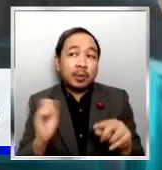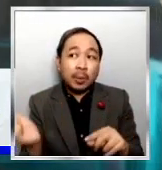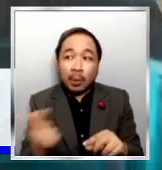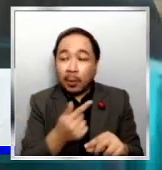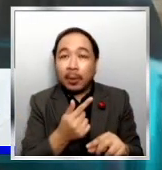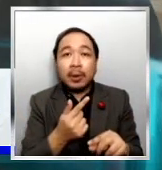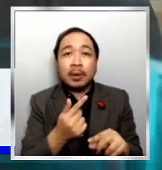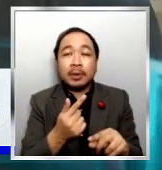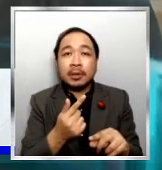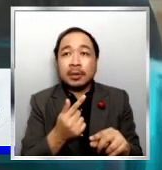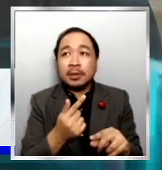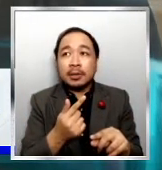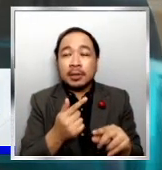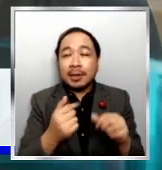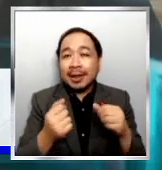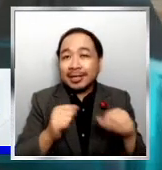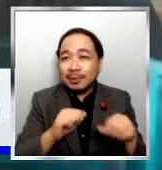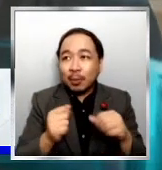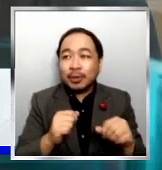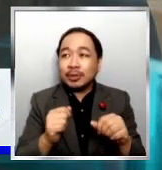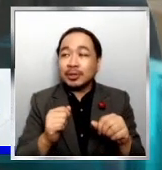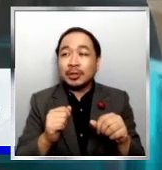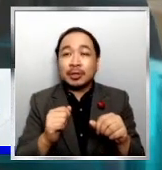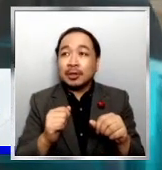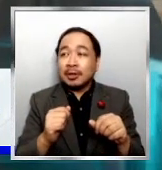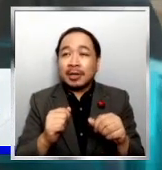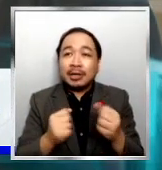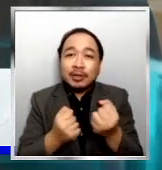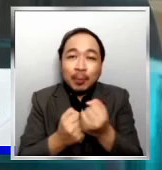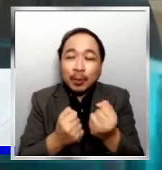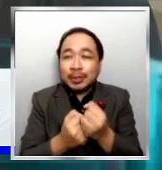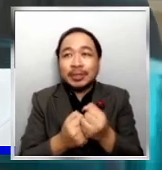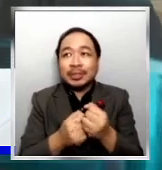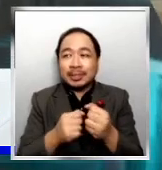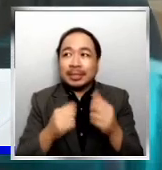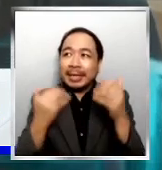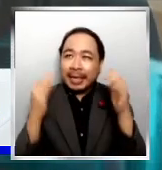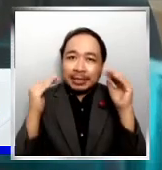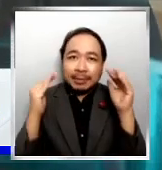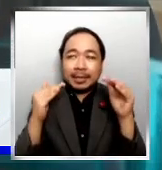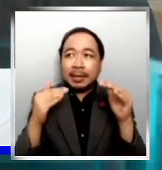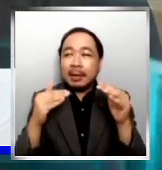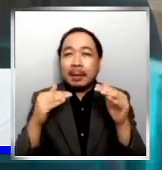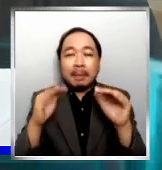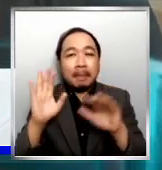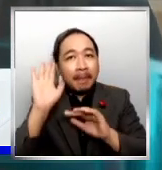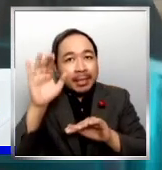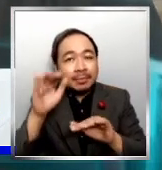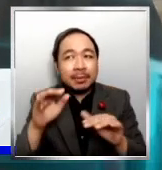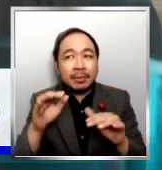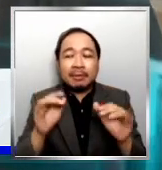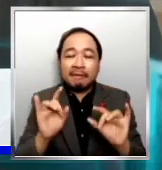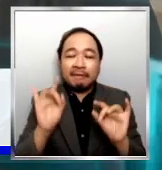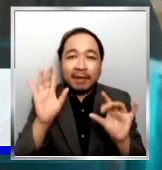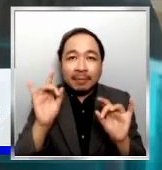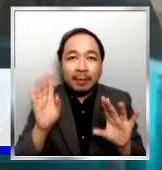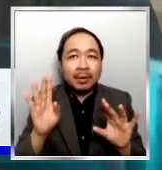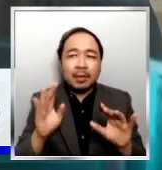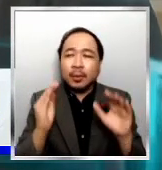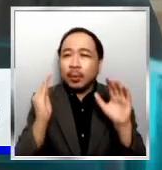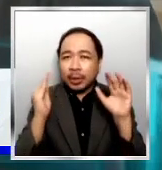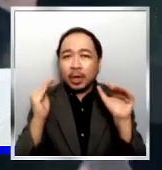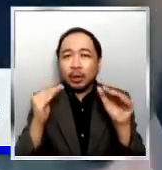the sporting fans are expecting, like basketball, volleyball, no? We're hoping to have those, no, games in